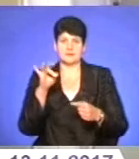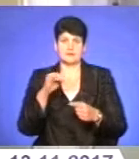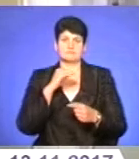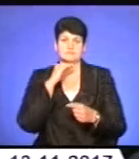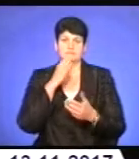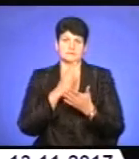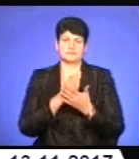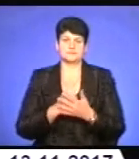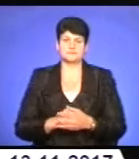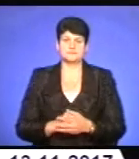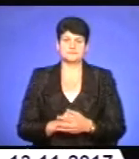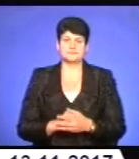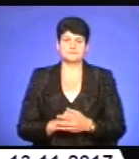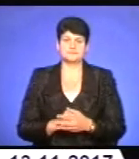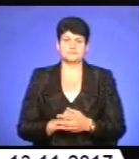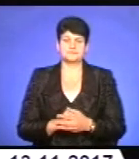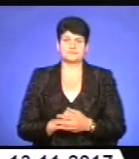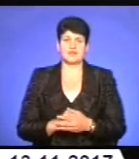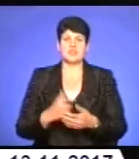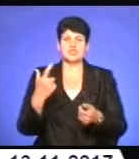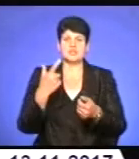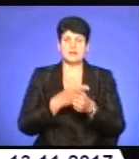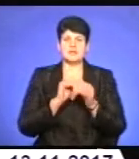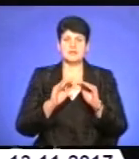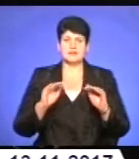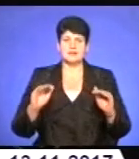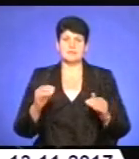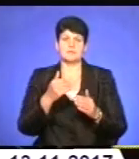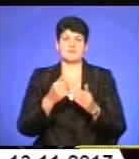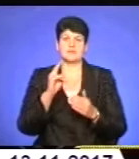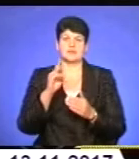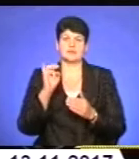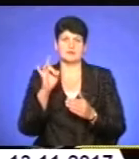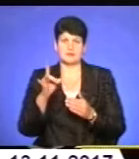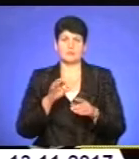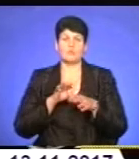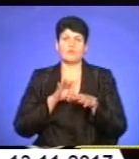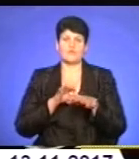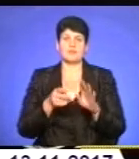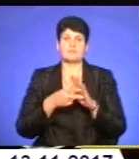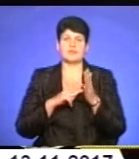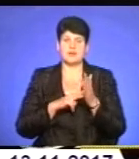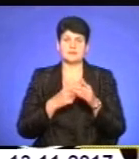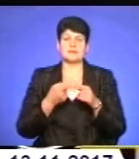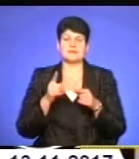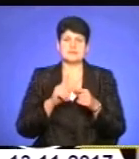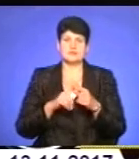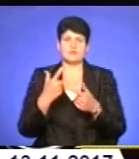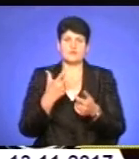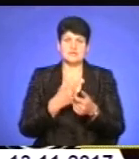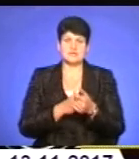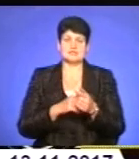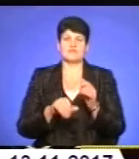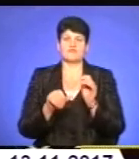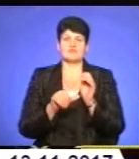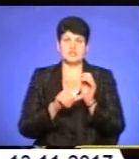вистачає. Щеплення дітям від кори проводиться планово, це в 1 рік, та ревакцинації проти кори в 6